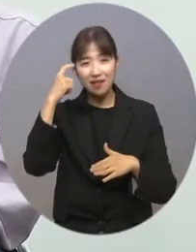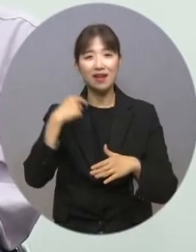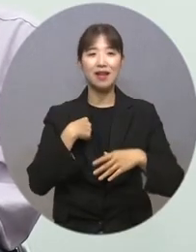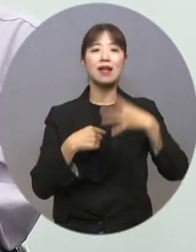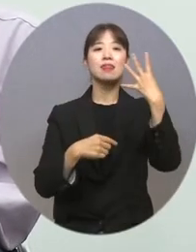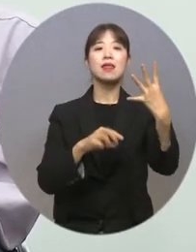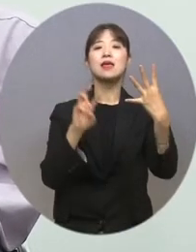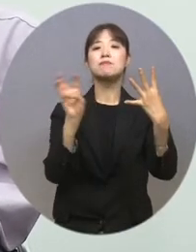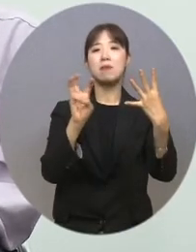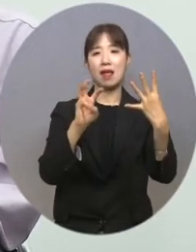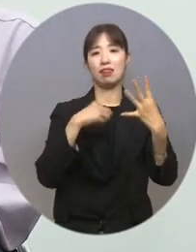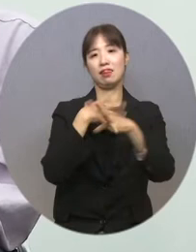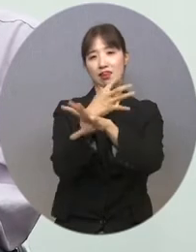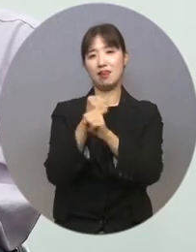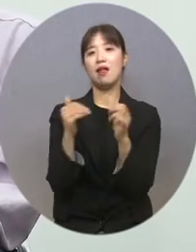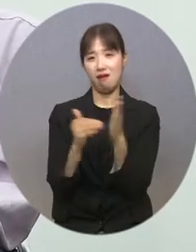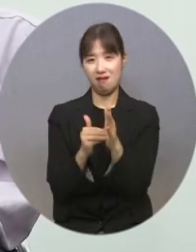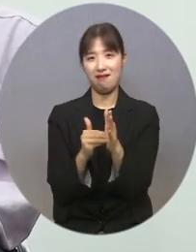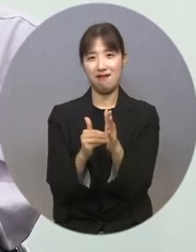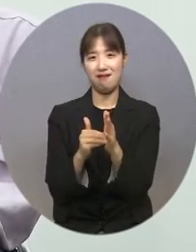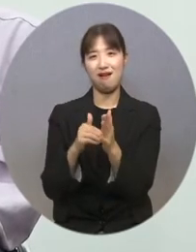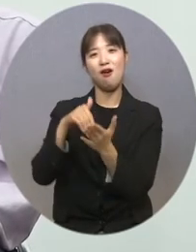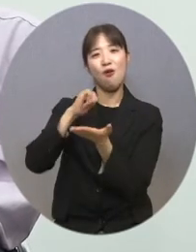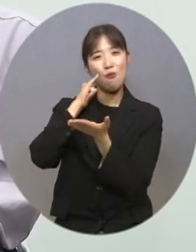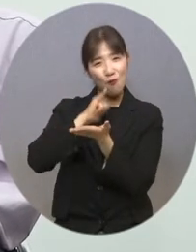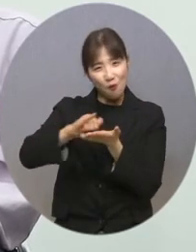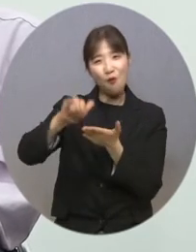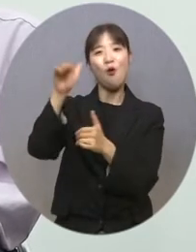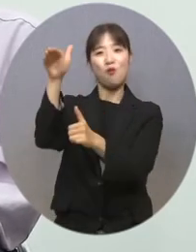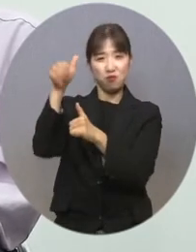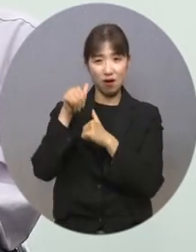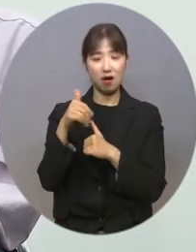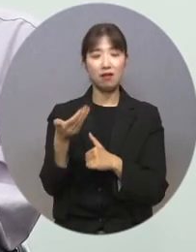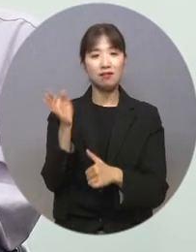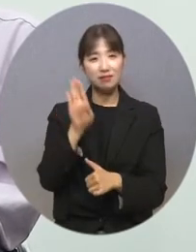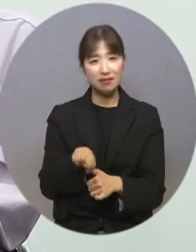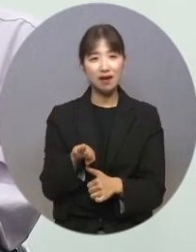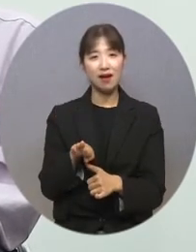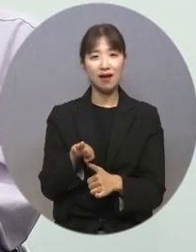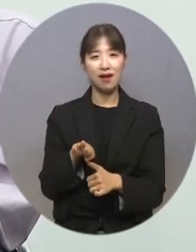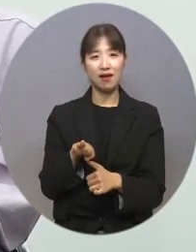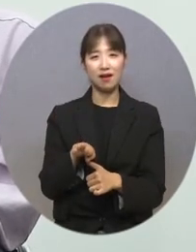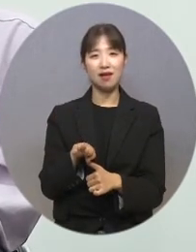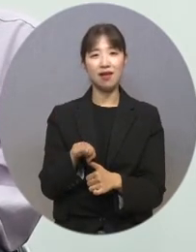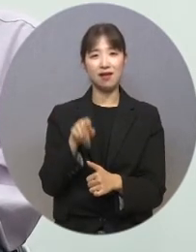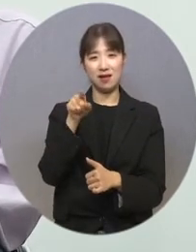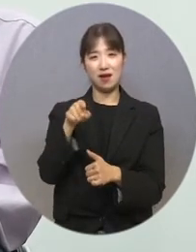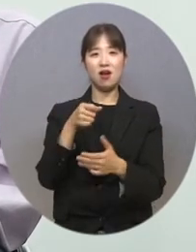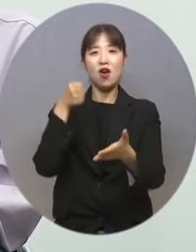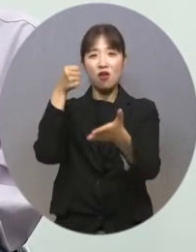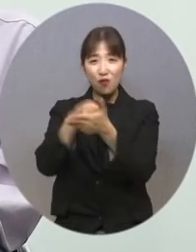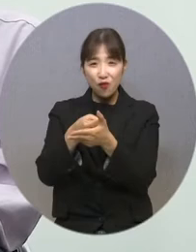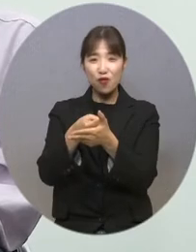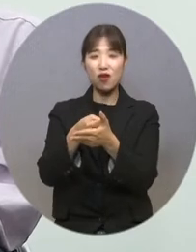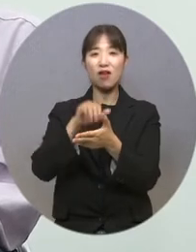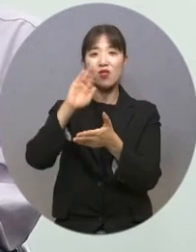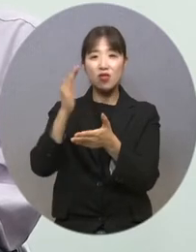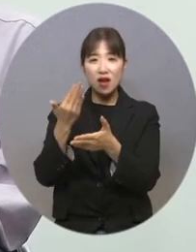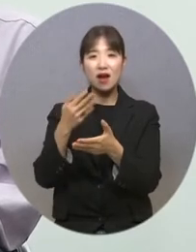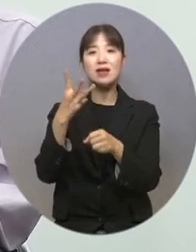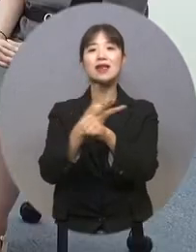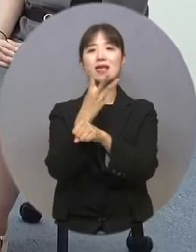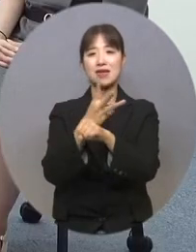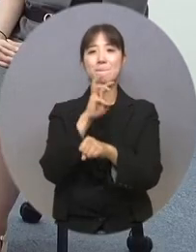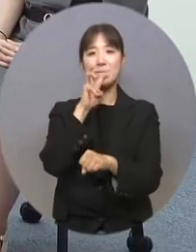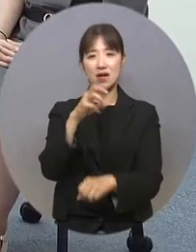반에 차 예약을 했어요 근데 차가 기사님 하고 배정 된게 3시간 반이